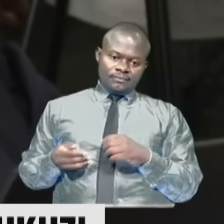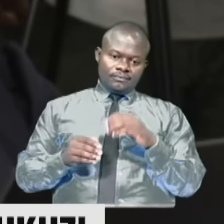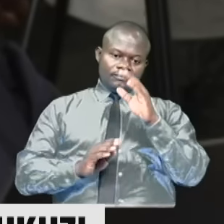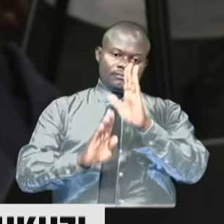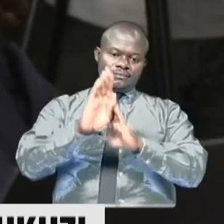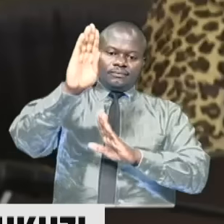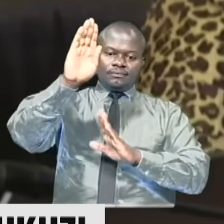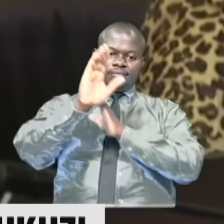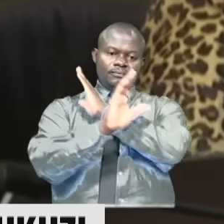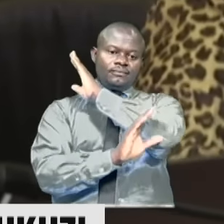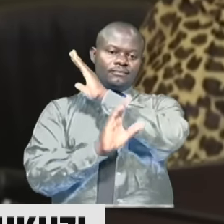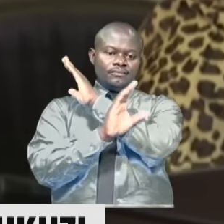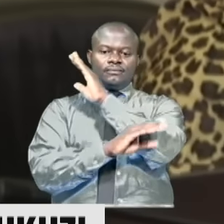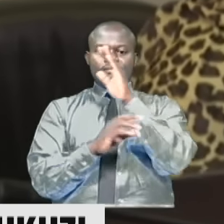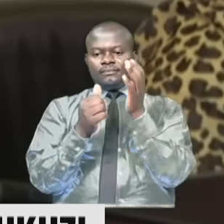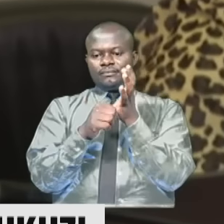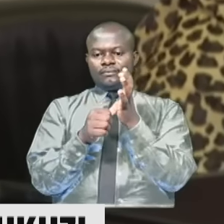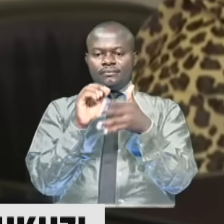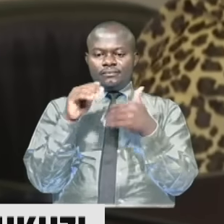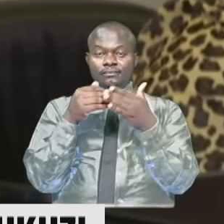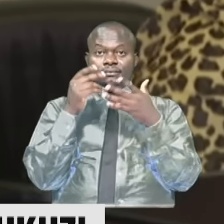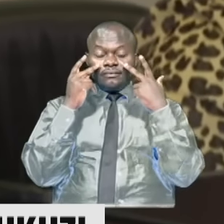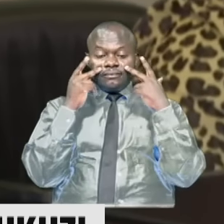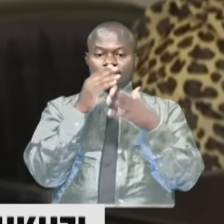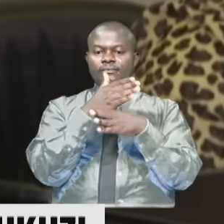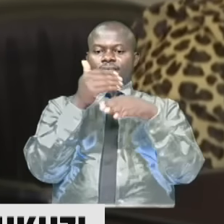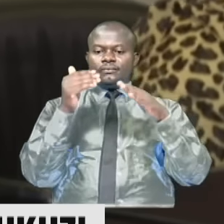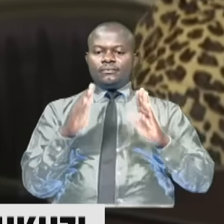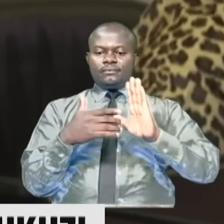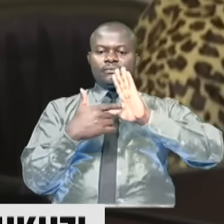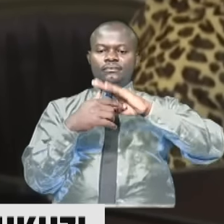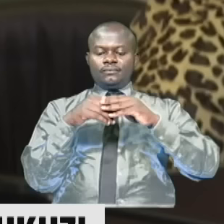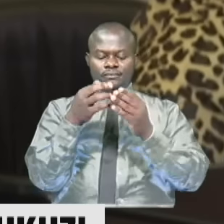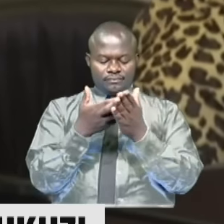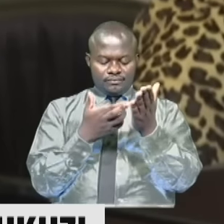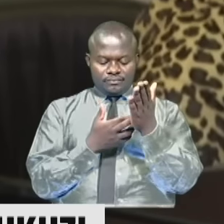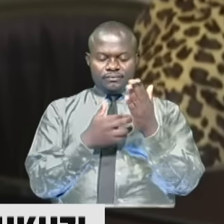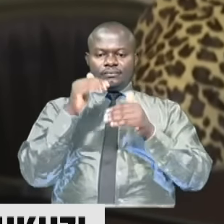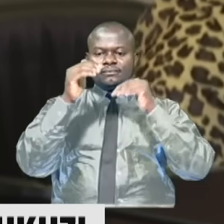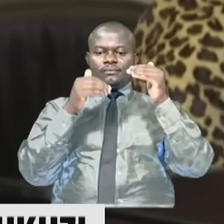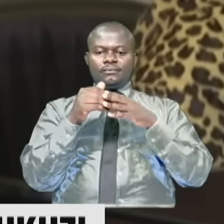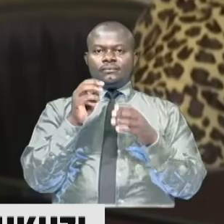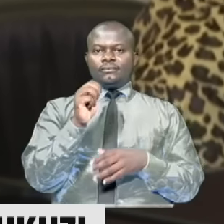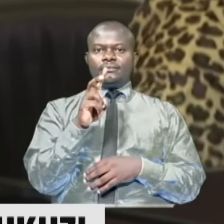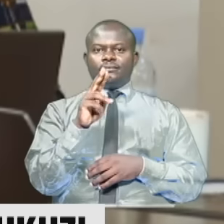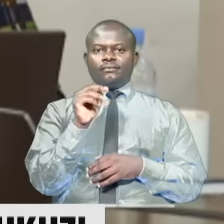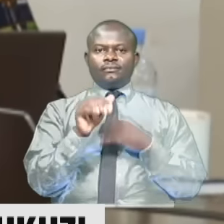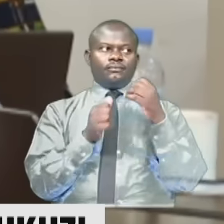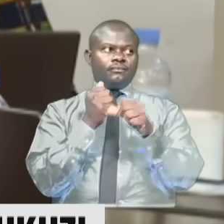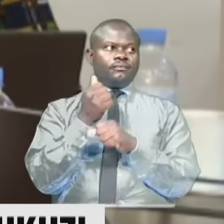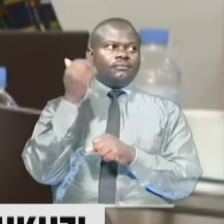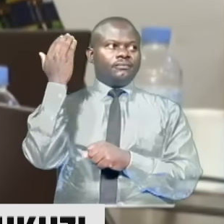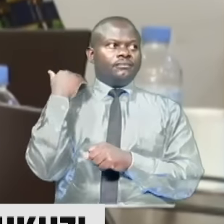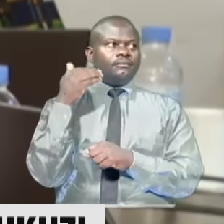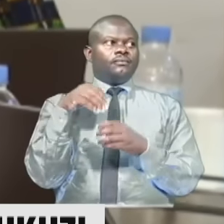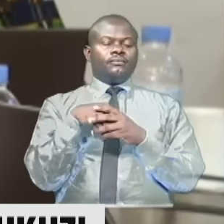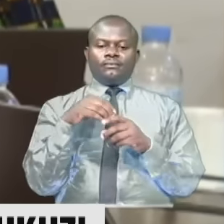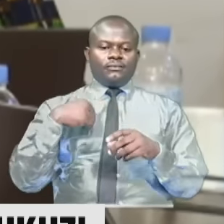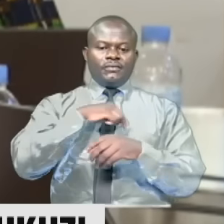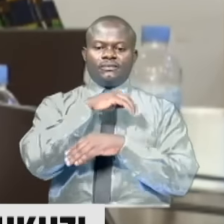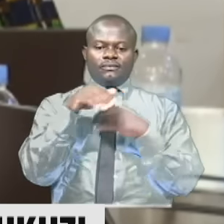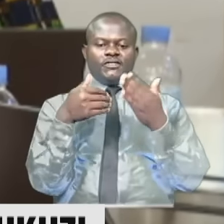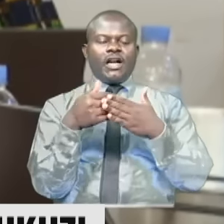iterambere ry'igihugu ku bibazo bireba iyi minisiteri byagaragajwe muri raporo y'urwego rw'umuvunyi umwaka ushize minisitiri rero hari